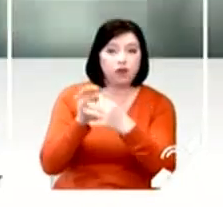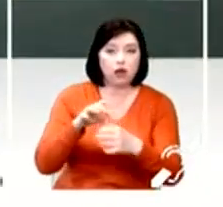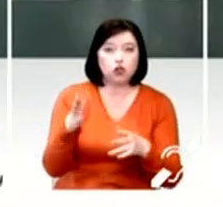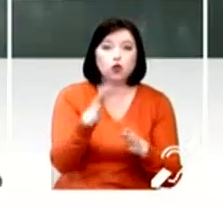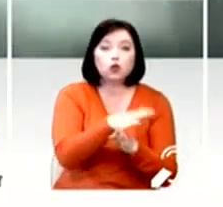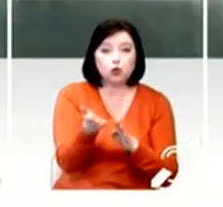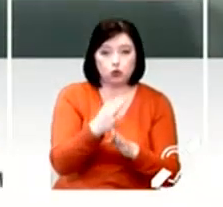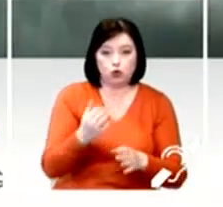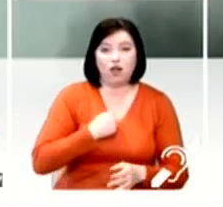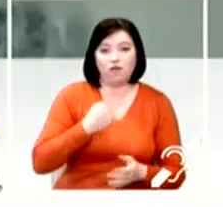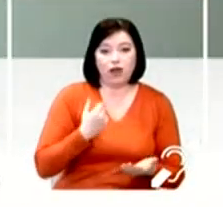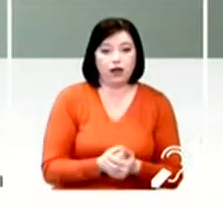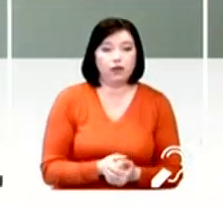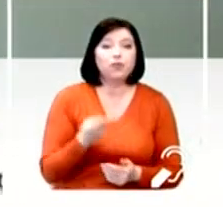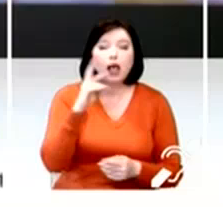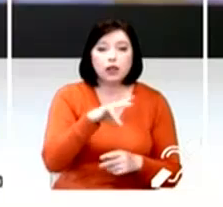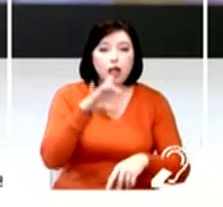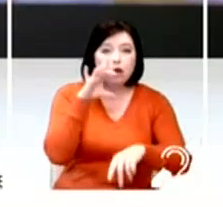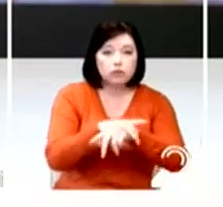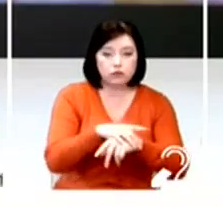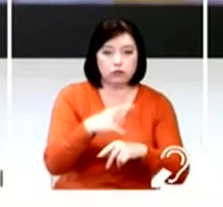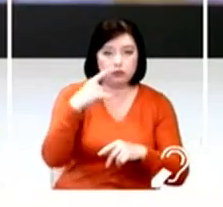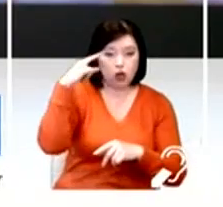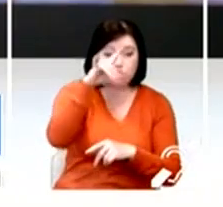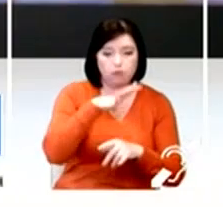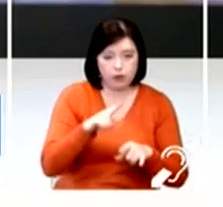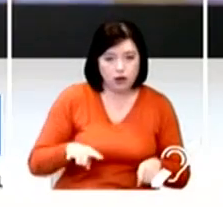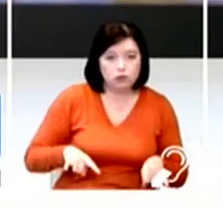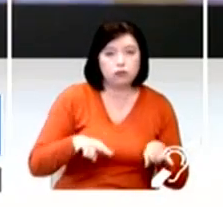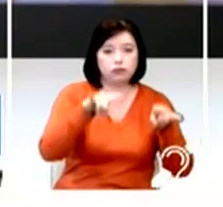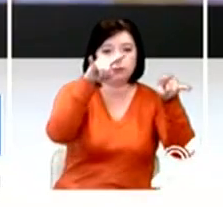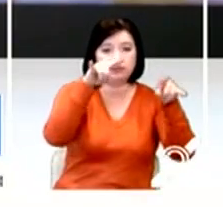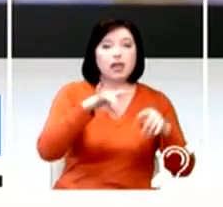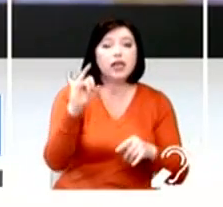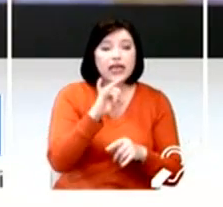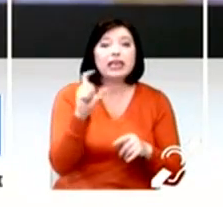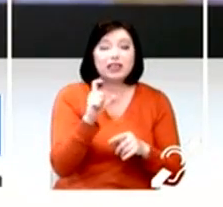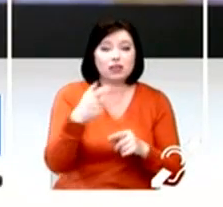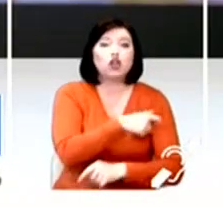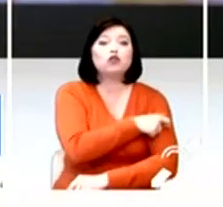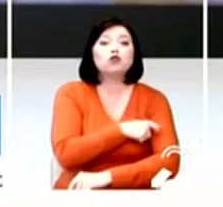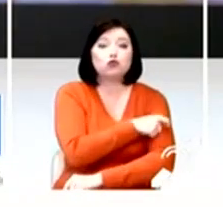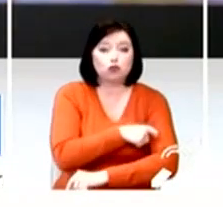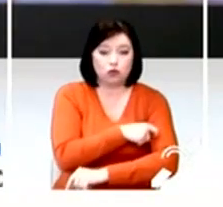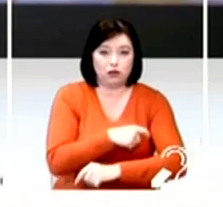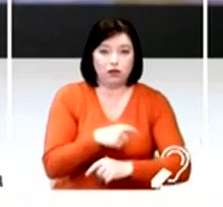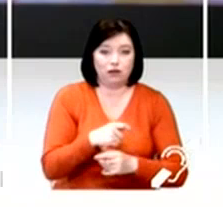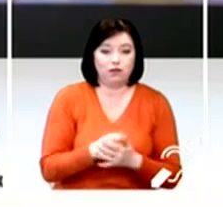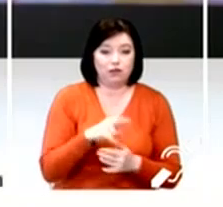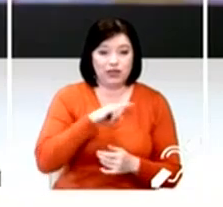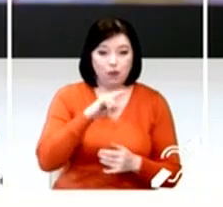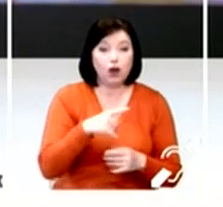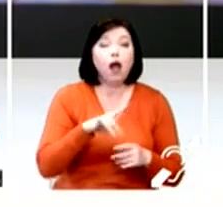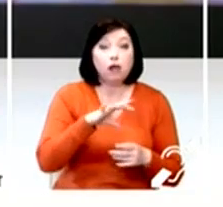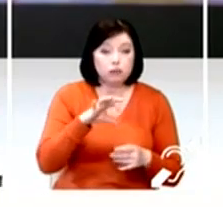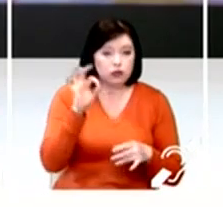militare. С целью идентификации нарушителя в воздух были подняты истребители из состава дежурных ППО сил. В